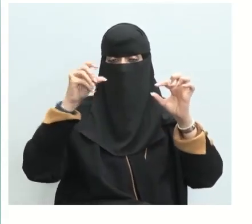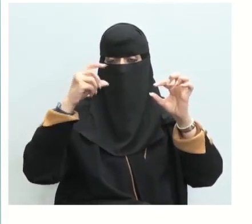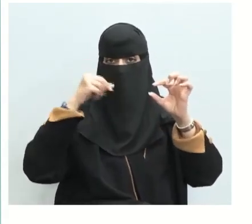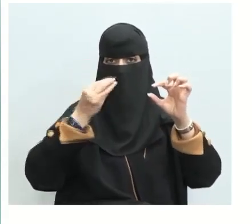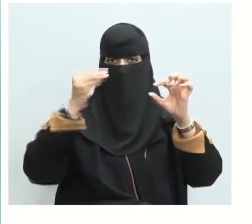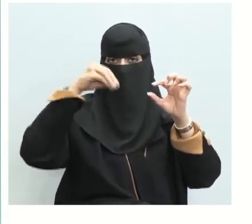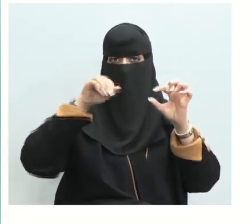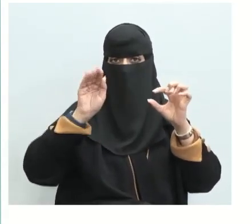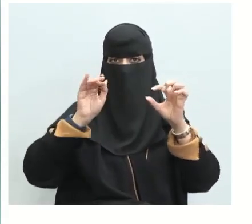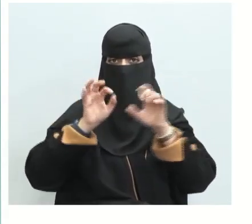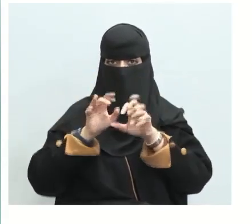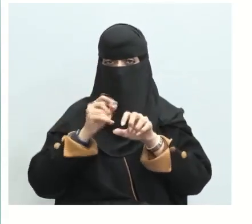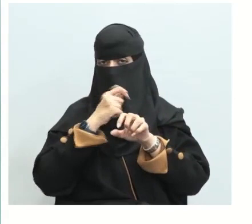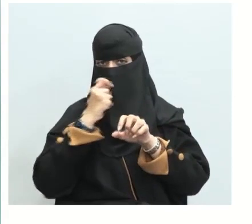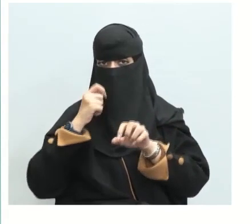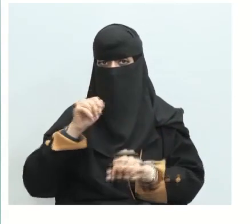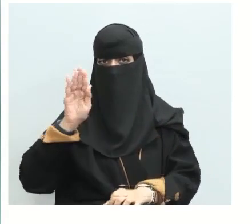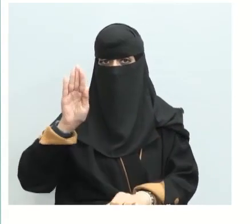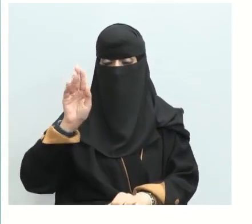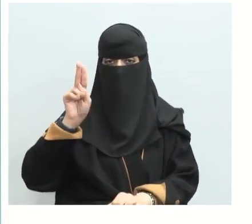وسم ستايل،